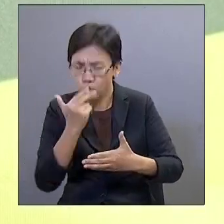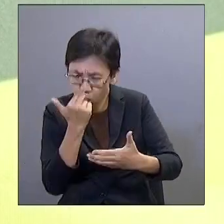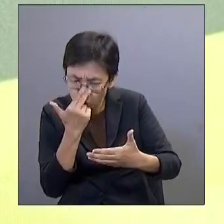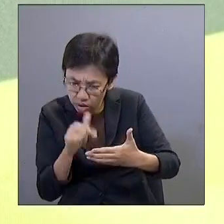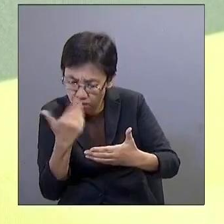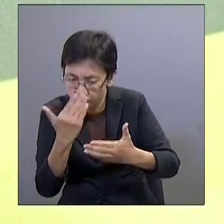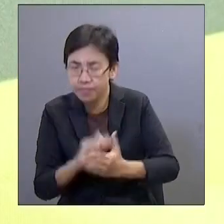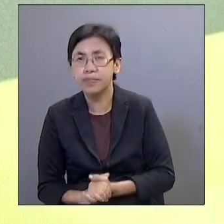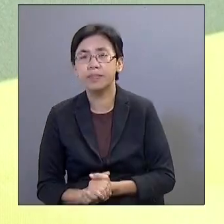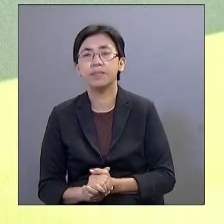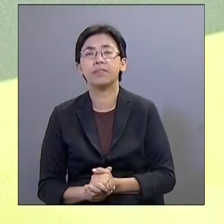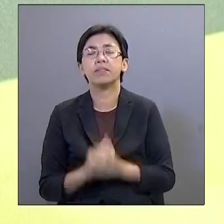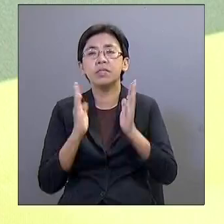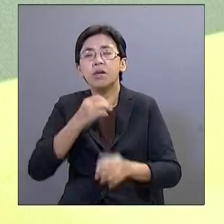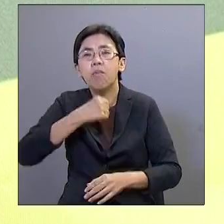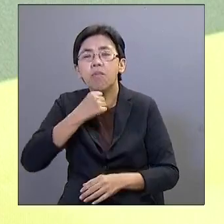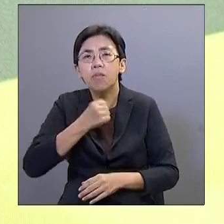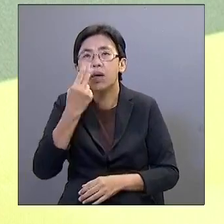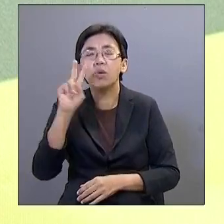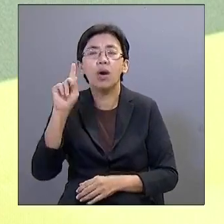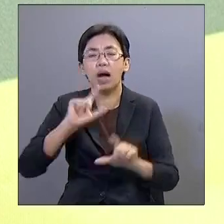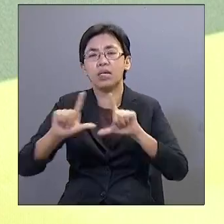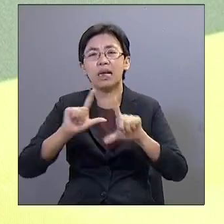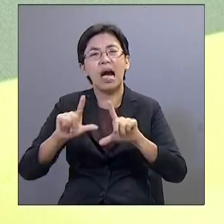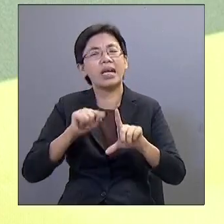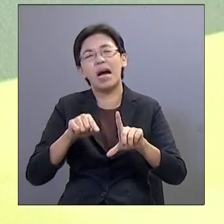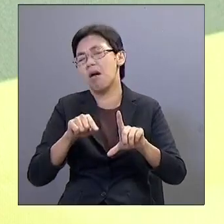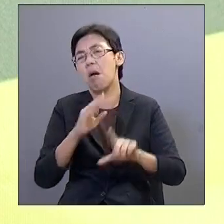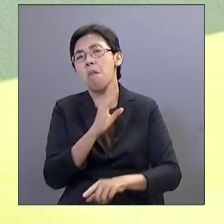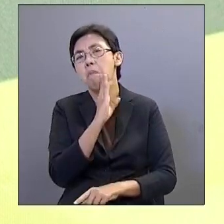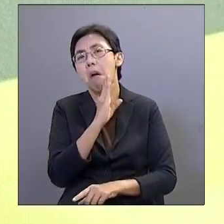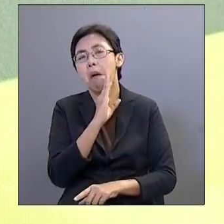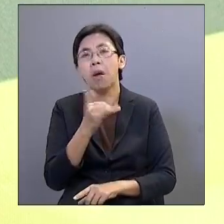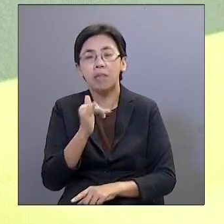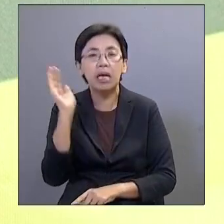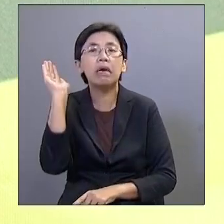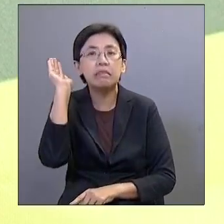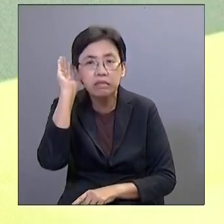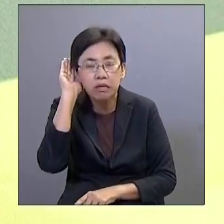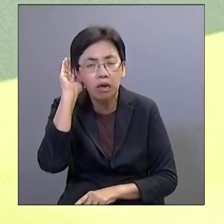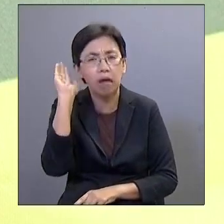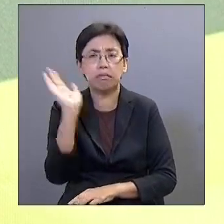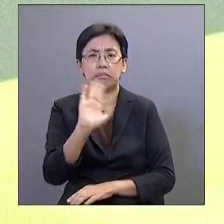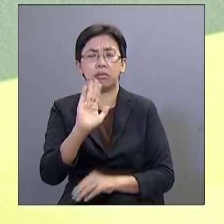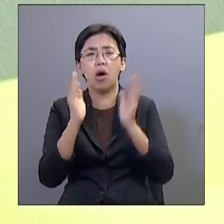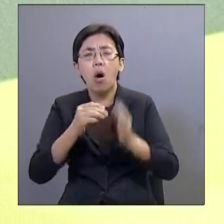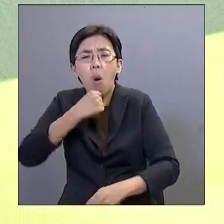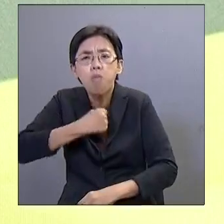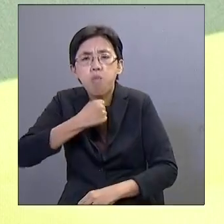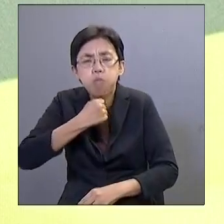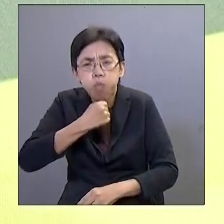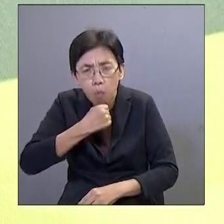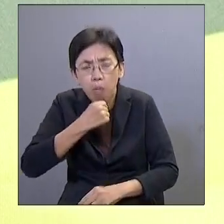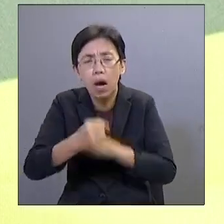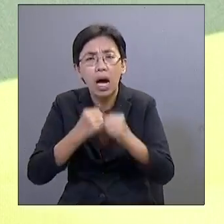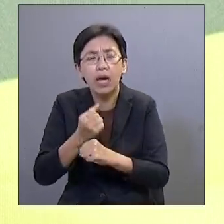ชมข่าวเนี่ยผ่านทางไลน์เนี่ยส่วนใหญ่มักจะเป็นข่าวปลอมนะคะแล้วก็บางทีมันเหมือนเชื่อถือได้อันนี้ต้องบอกผู้สูงวัยด้วยเพราะว่าสิ่ง